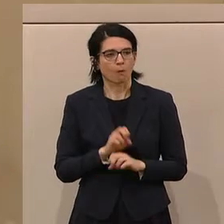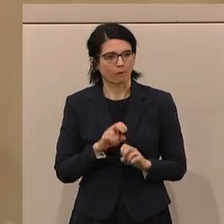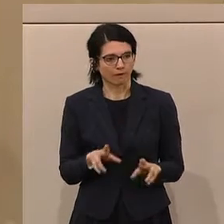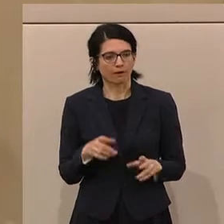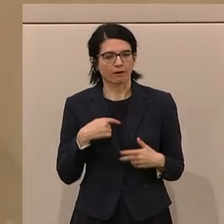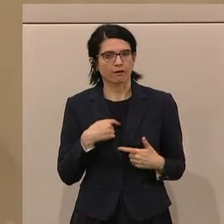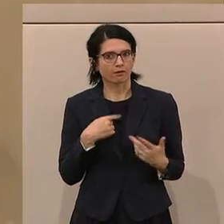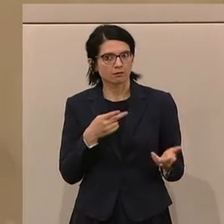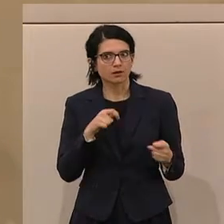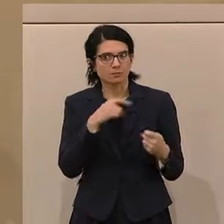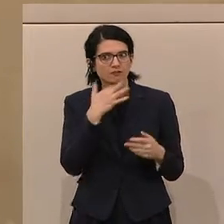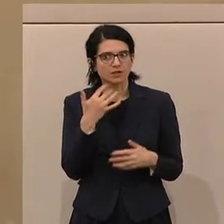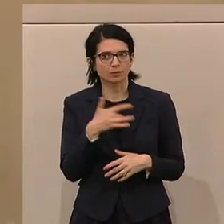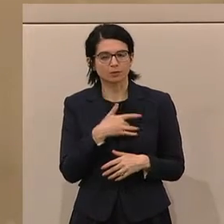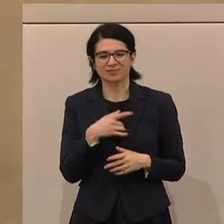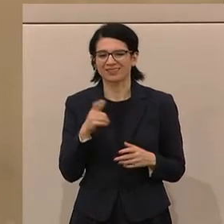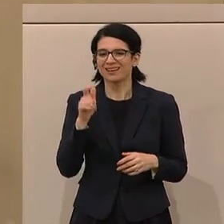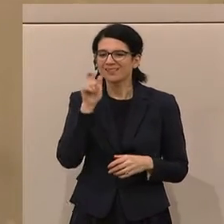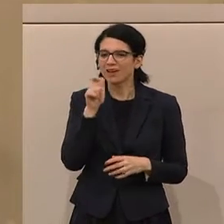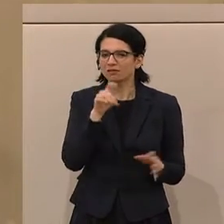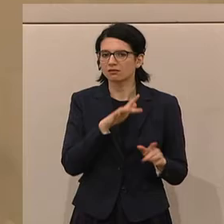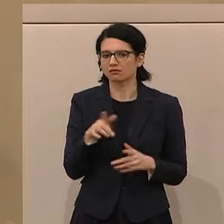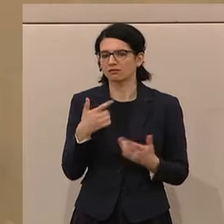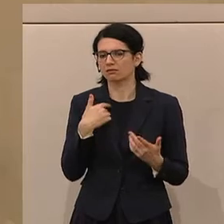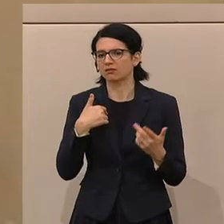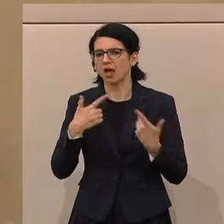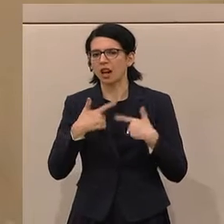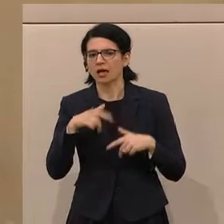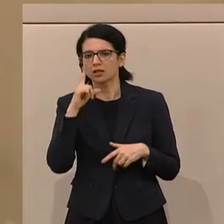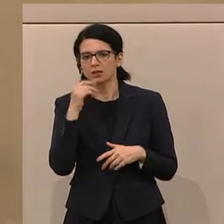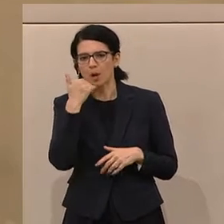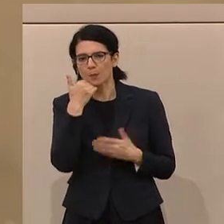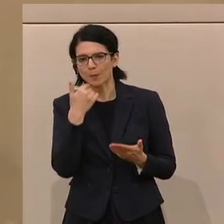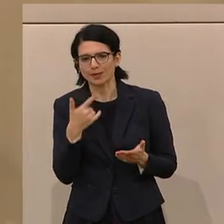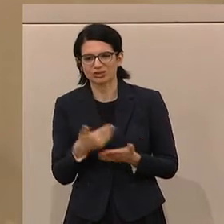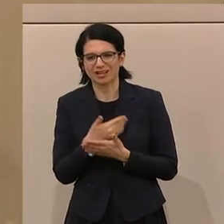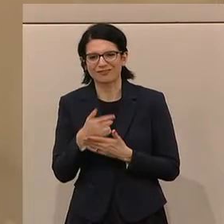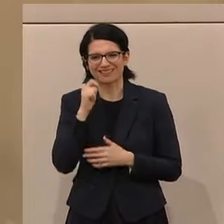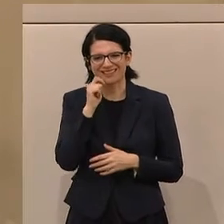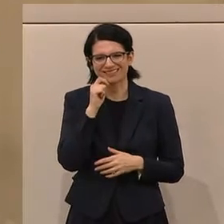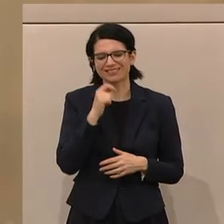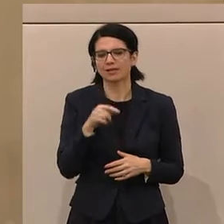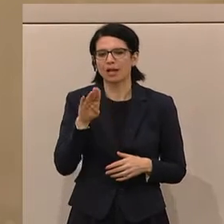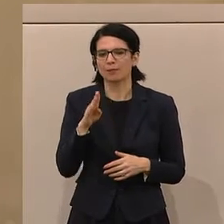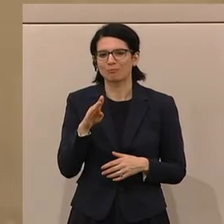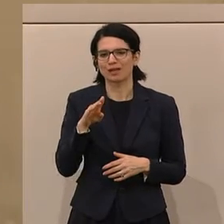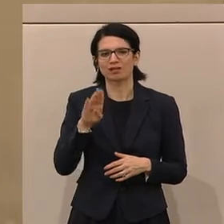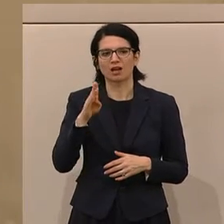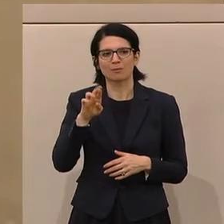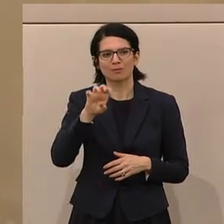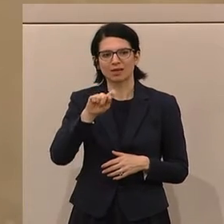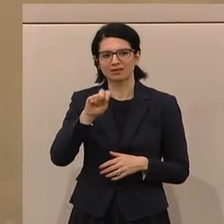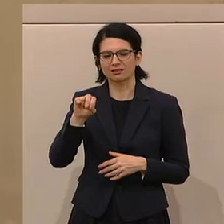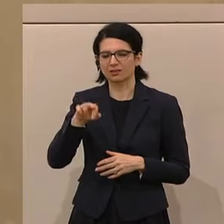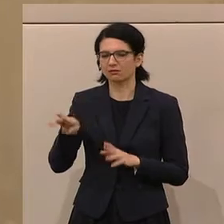gibt es tolle Projekte in Österreich, Kärnten zum Beispiel, da ist unsere Landeshauptmann-Stellvertreterin Beate Brettner ganz intensiv dahinter. Wir sind Nummer zwei nach Oberösterreich im